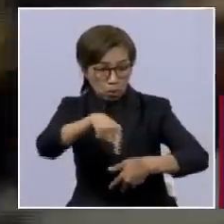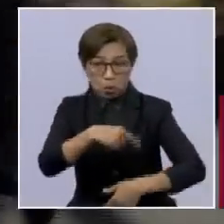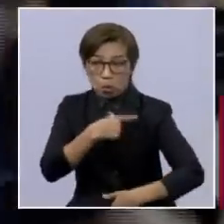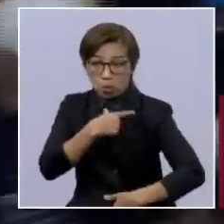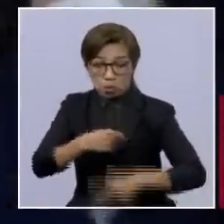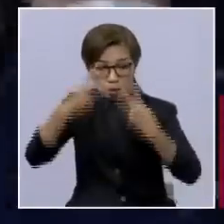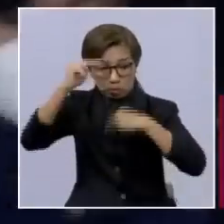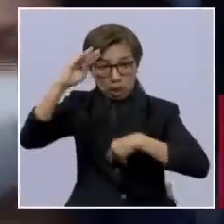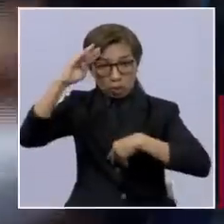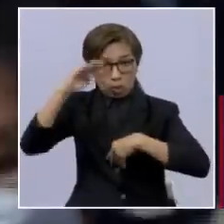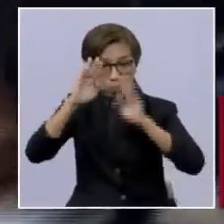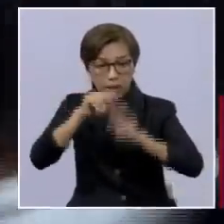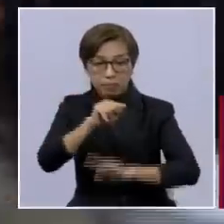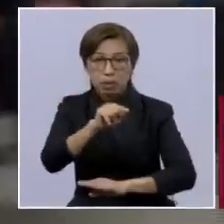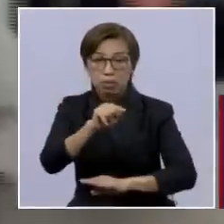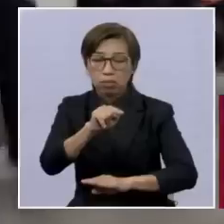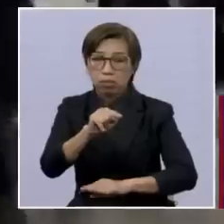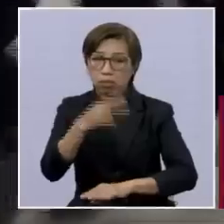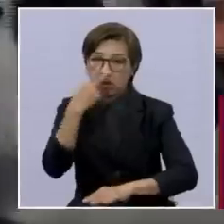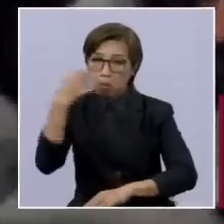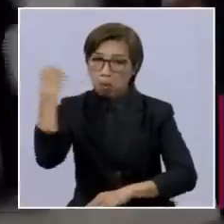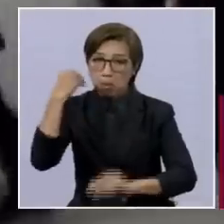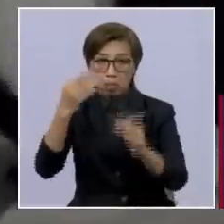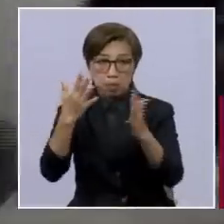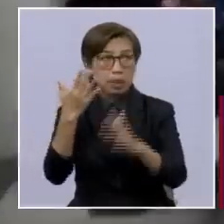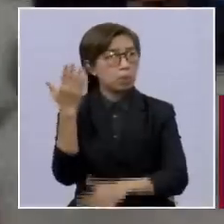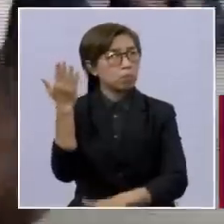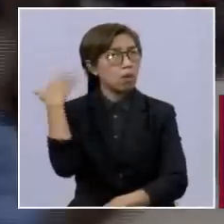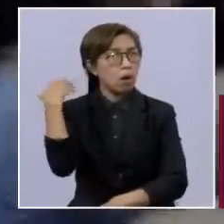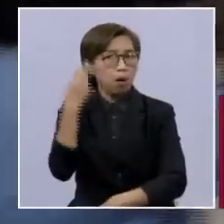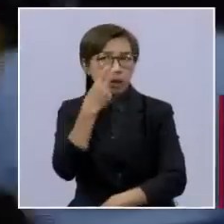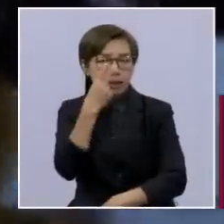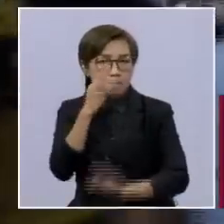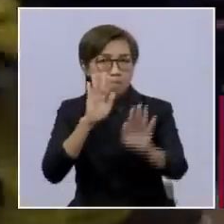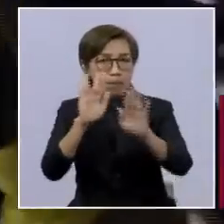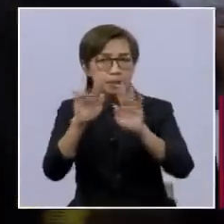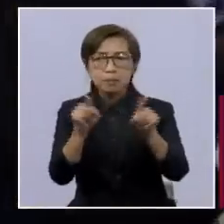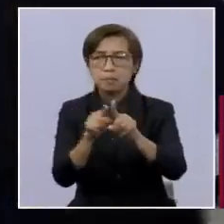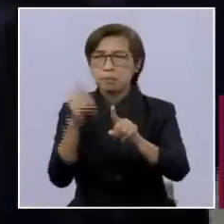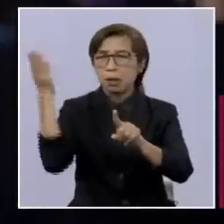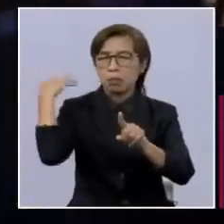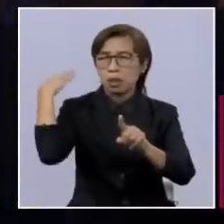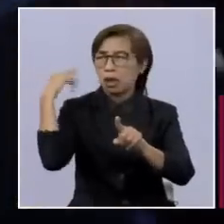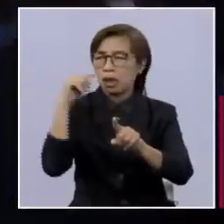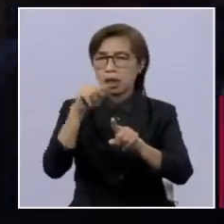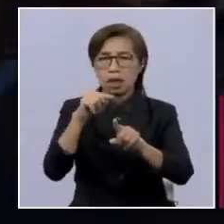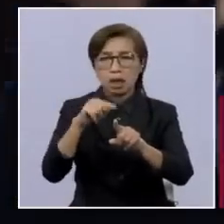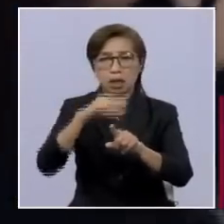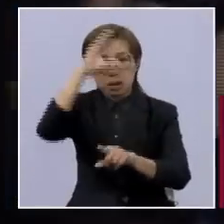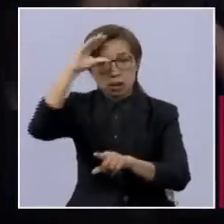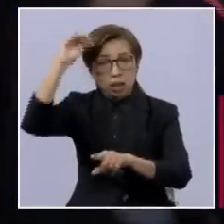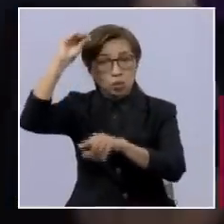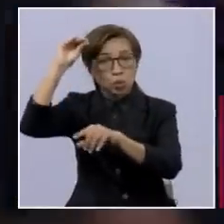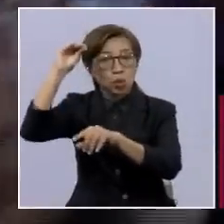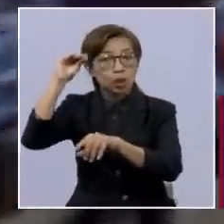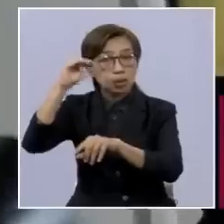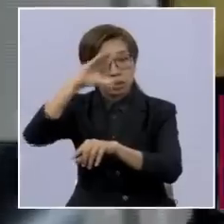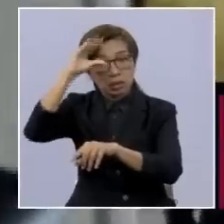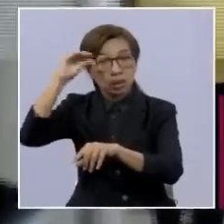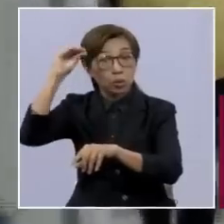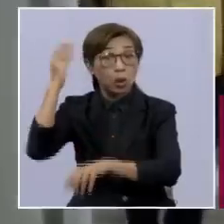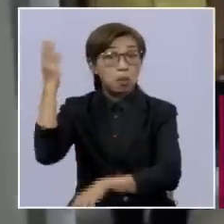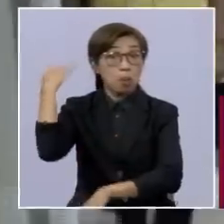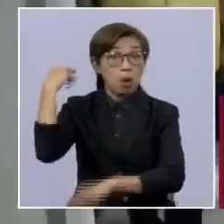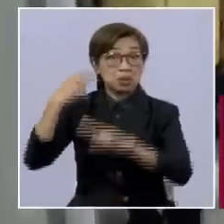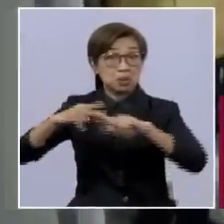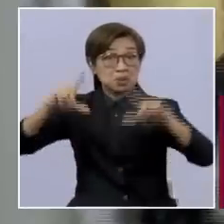กแบบนี้ไม่ได้เห็นบ่อยๆครั้งล่าสุดเนี่ยมีการเปรียบเทียบว่าเหมือนกับทางคุณชวนหลีกภัยเนี่ยสมัยพีคสุดๆเลยที